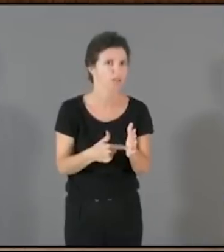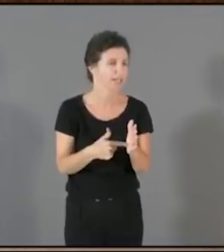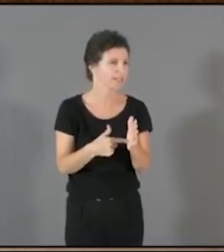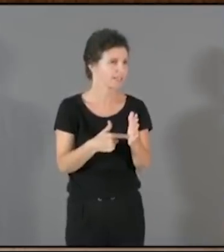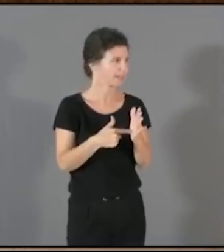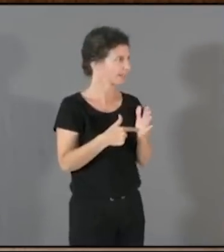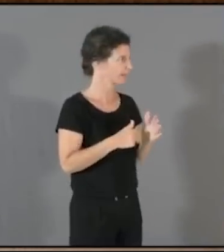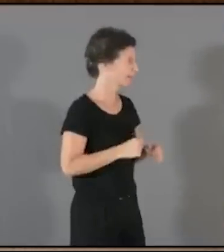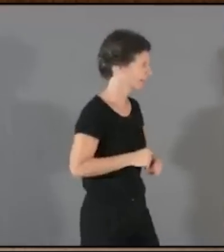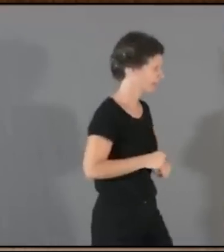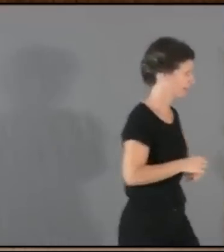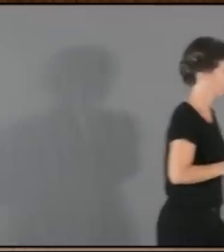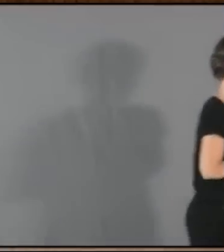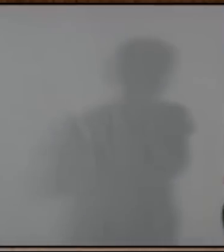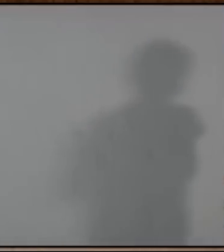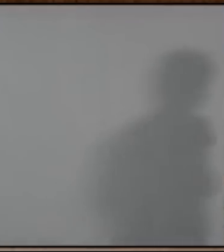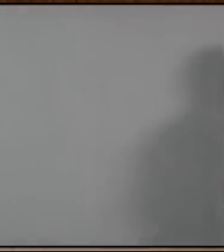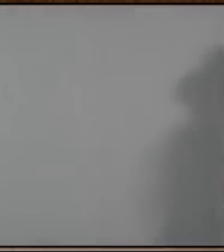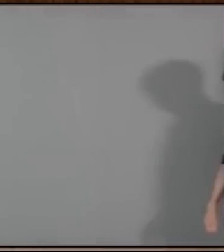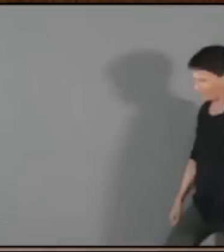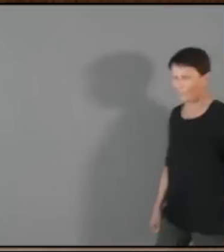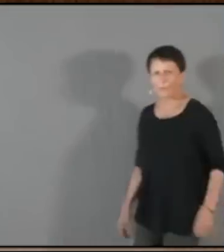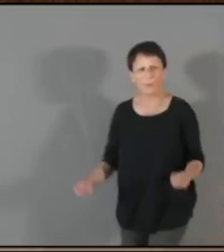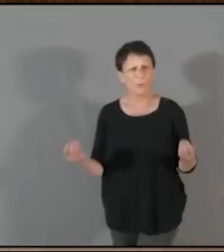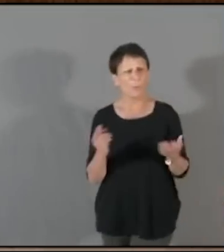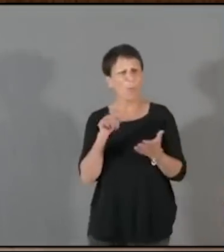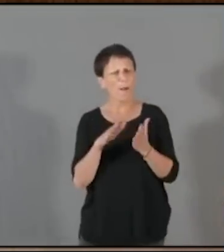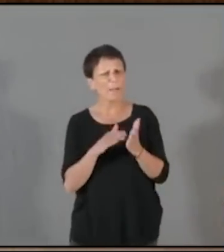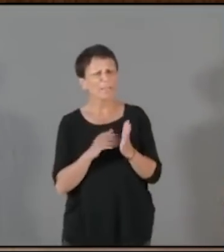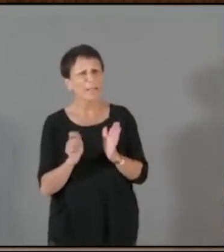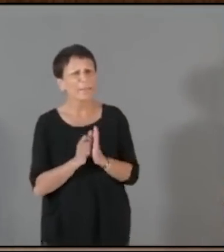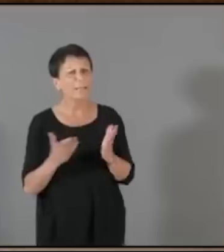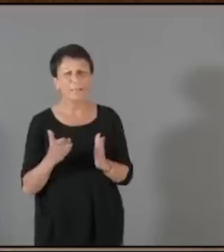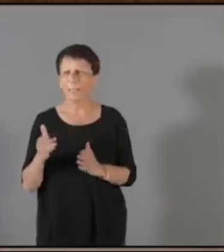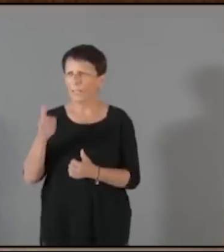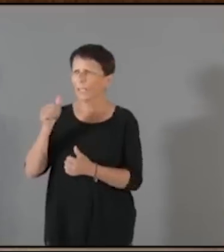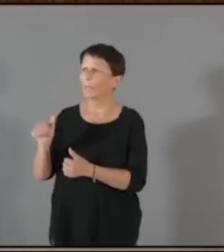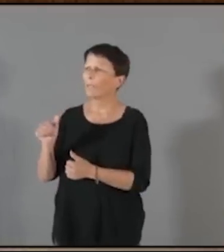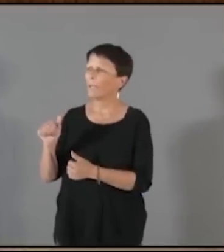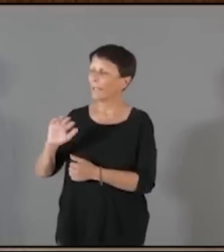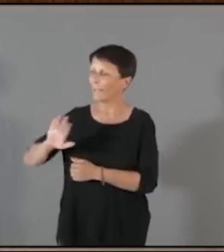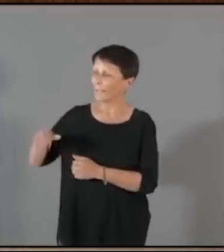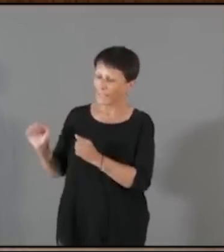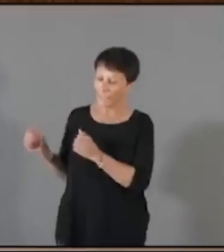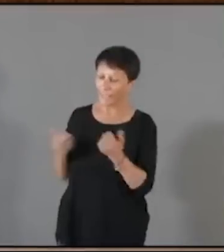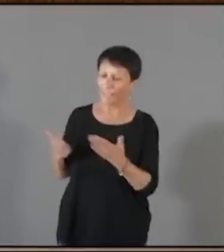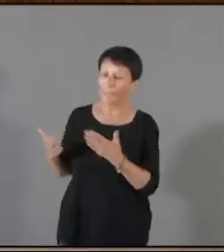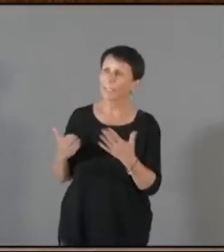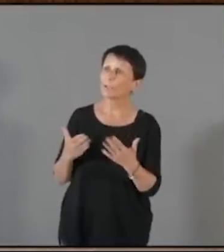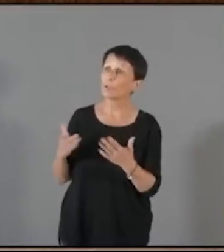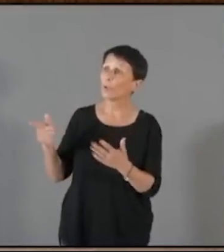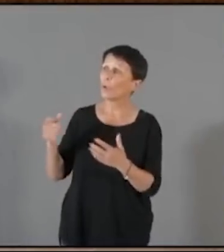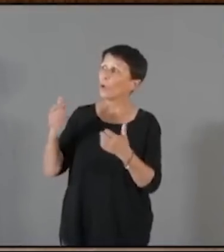Mais s'ils ne viennent pas à Marseille, ils viennent ailleurs. Vous aviez souhaité la dernière livraison de l'Ocean Viking, vous aviez